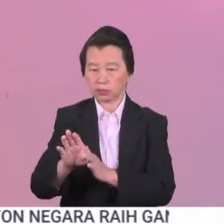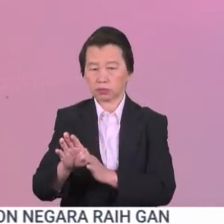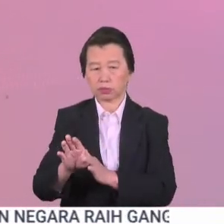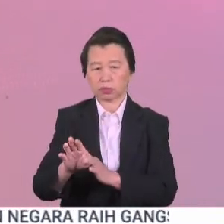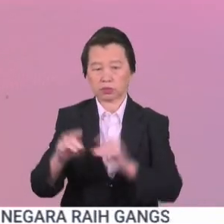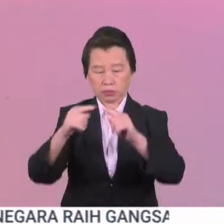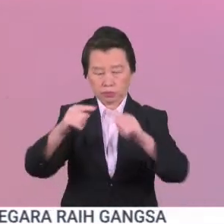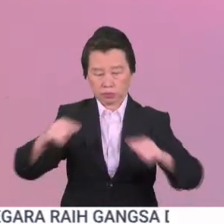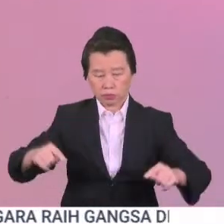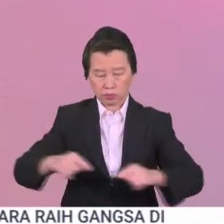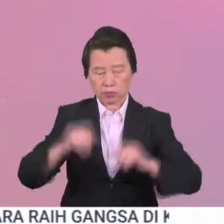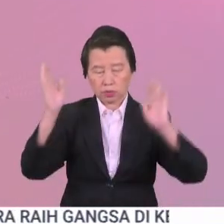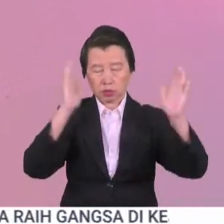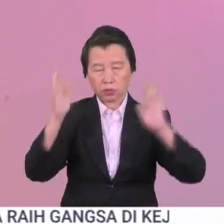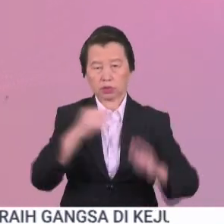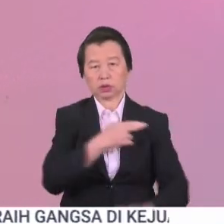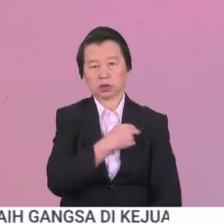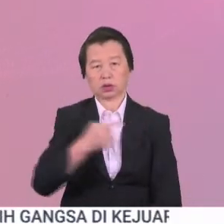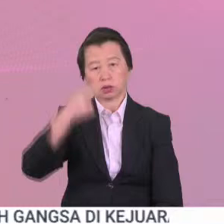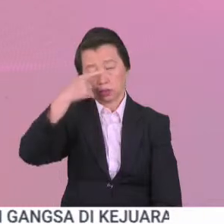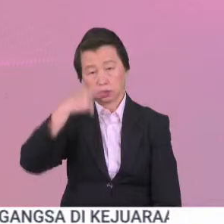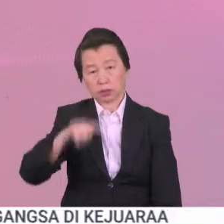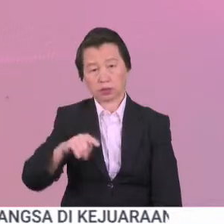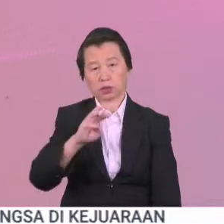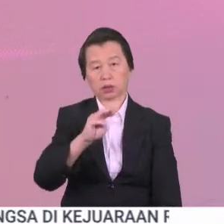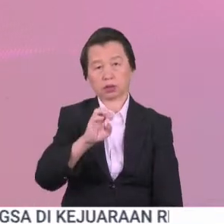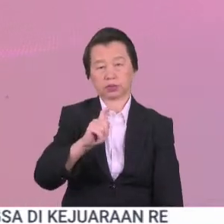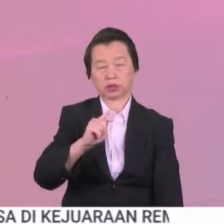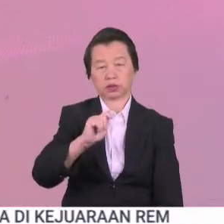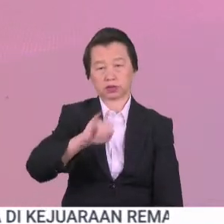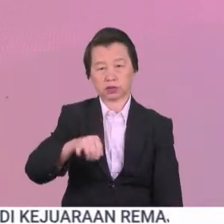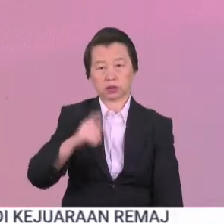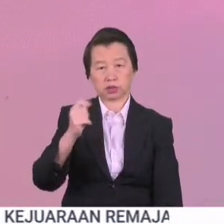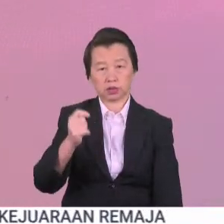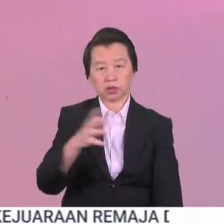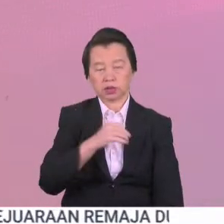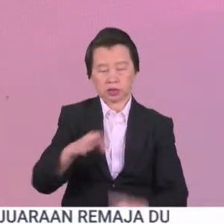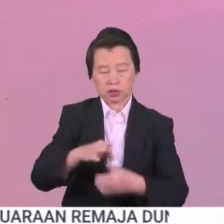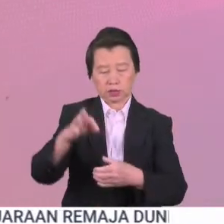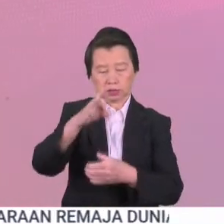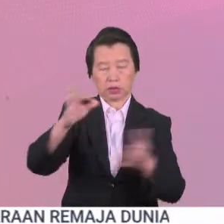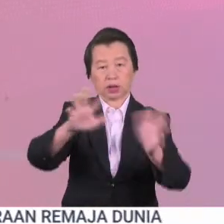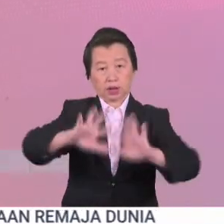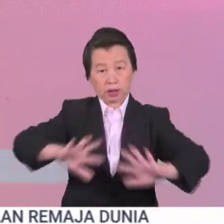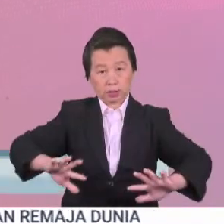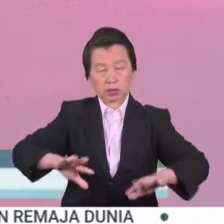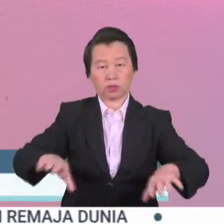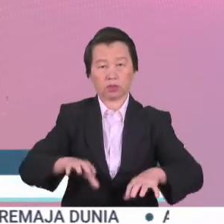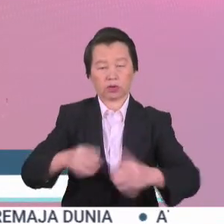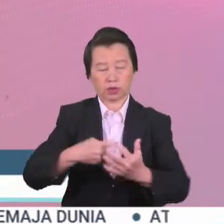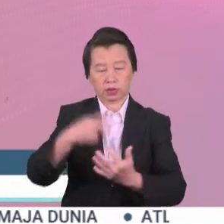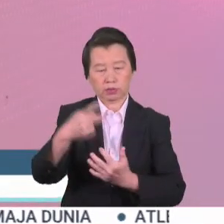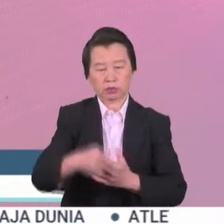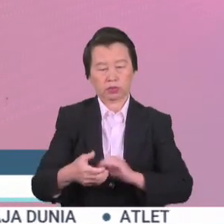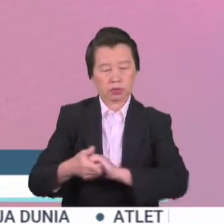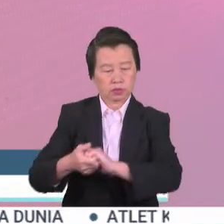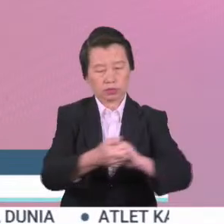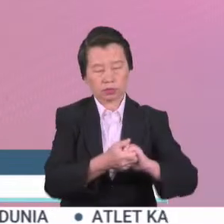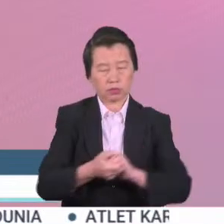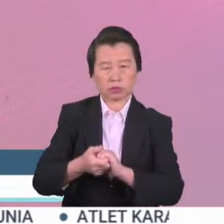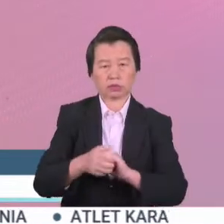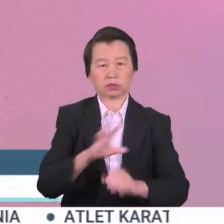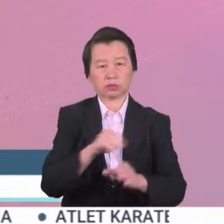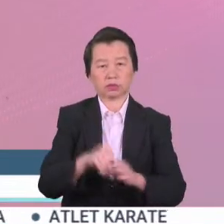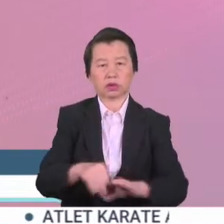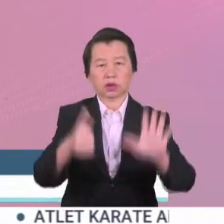segitiga Indonesia Malaysia Thailand imt GT serta semangat ASEAN ia dilaksanakan melalui program Ummah Wahidah yang